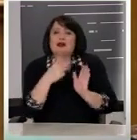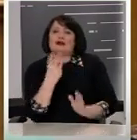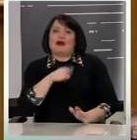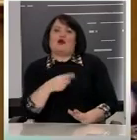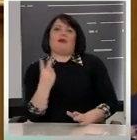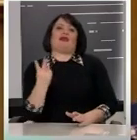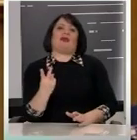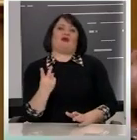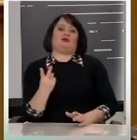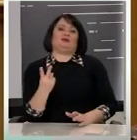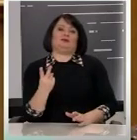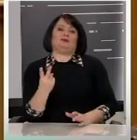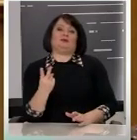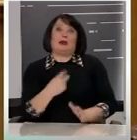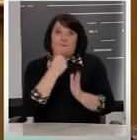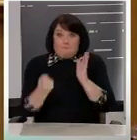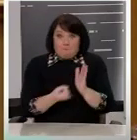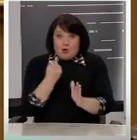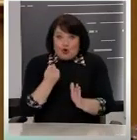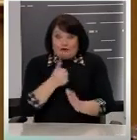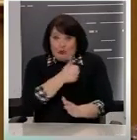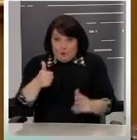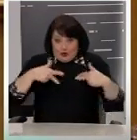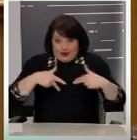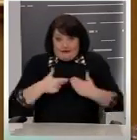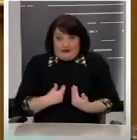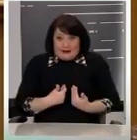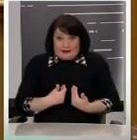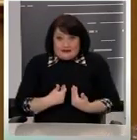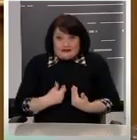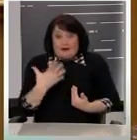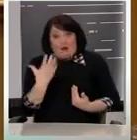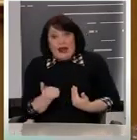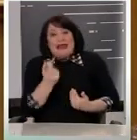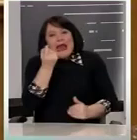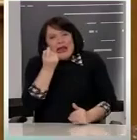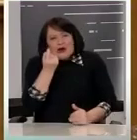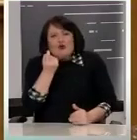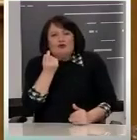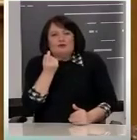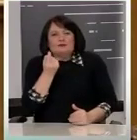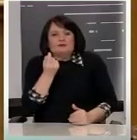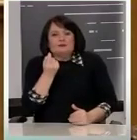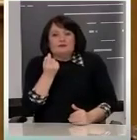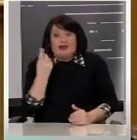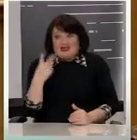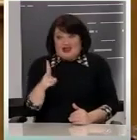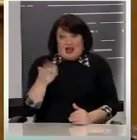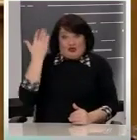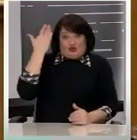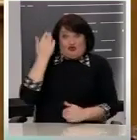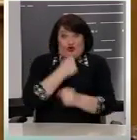3,2. Άρα δεν είναι η πρώτη φορά η μόνη κυβέρνηση που είχε μία μικρή στα δικά σας χρόνια